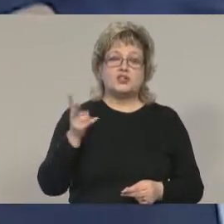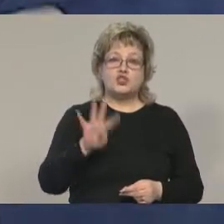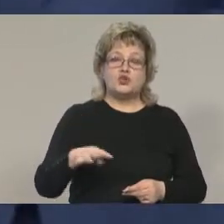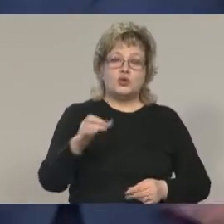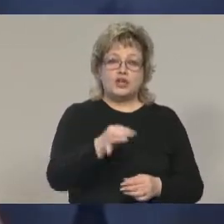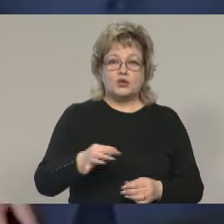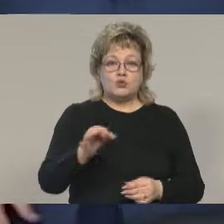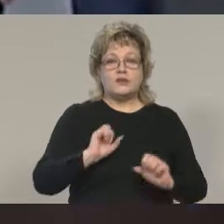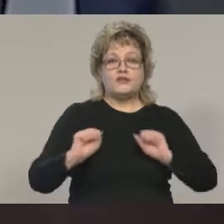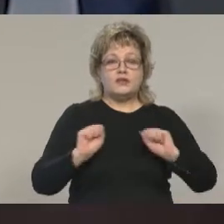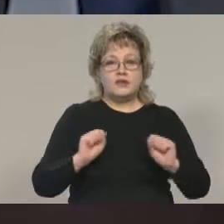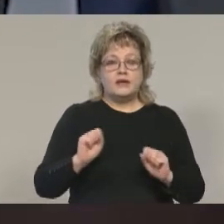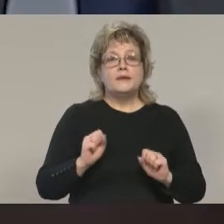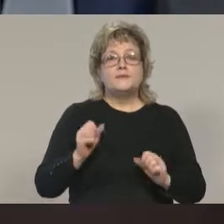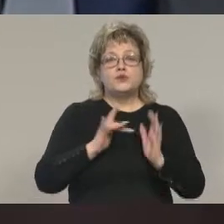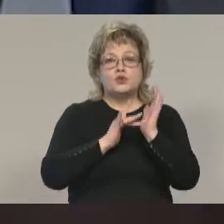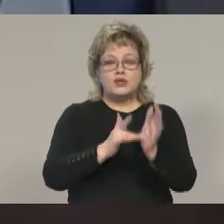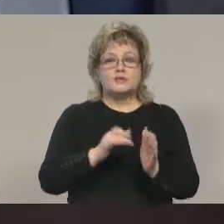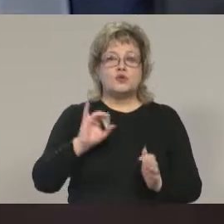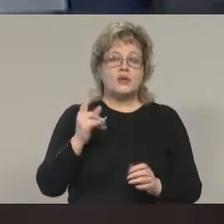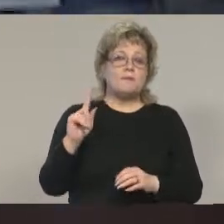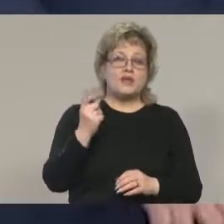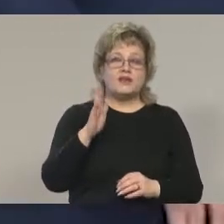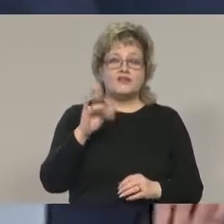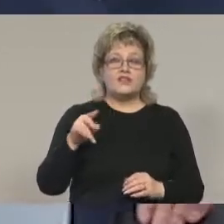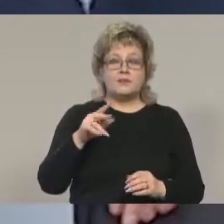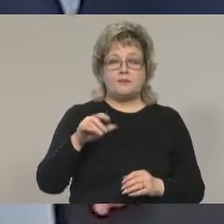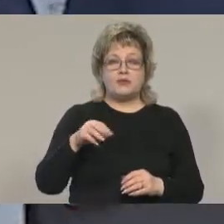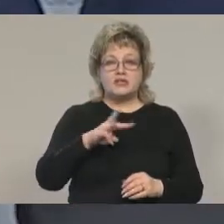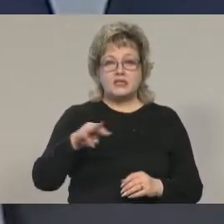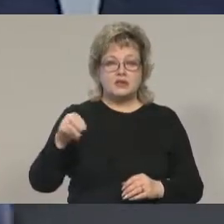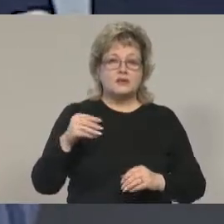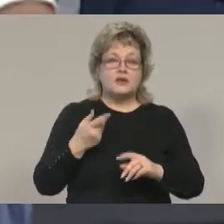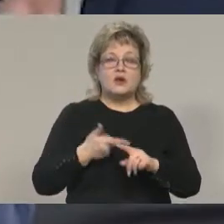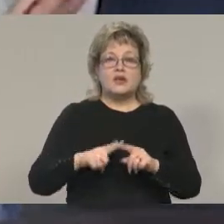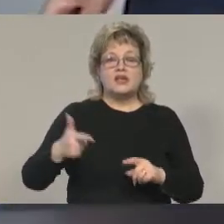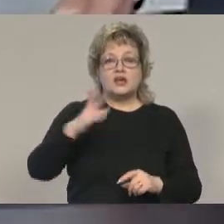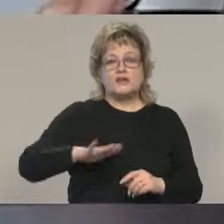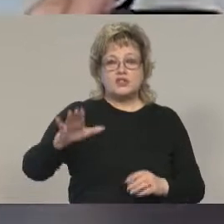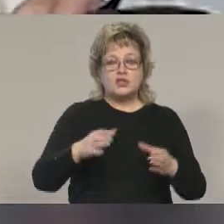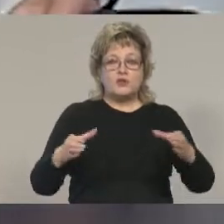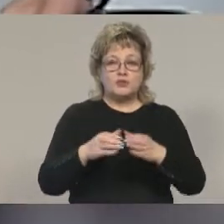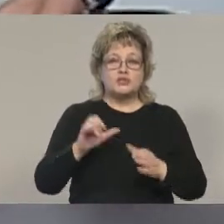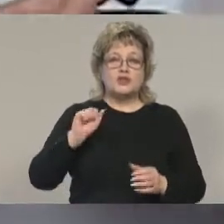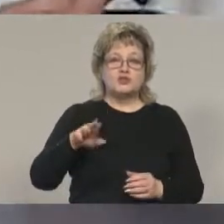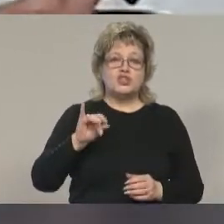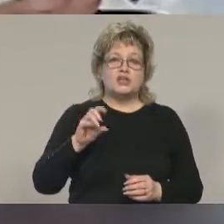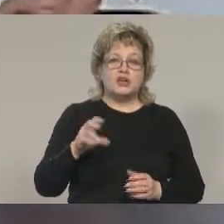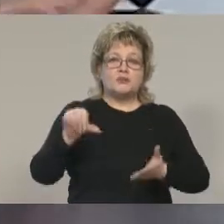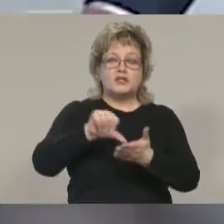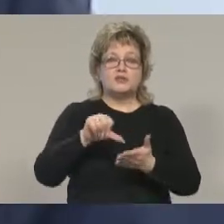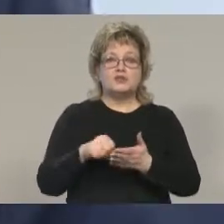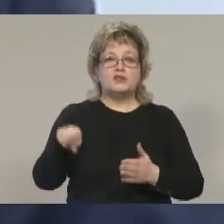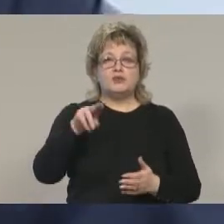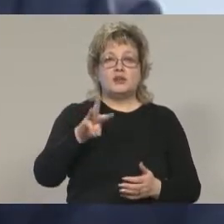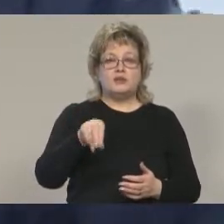регионов, руководитель Федерального агентства по туризму и первый вице-президент Русского географического общества Артур Челингаров в присутствии